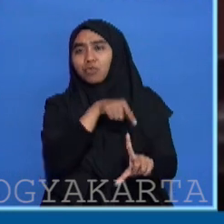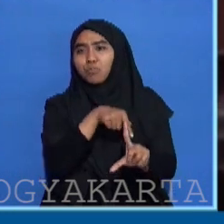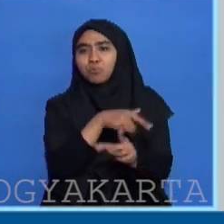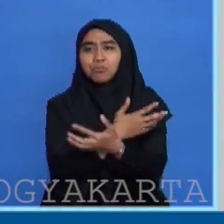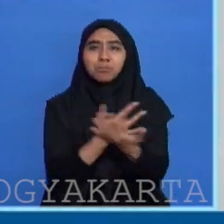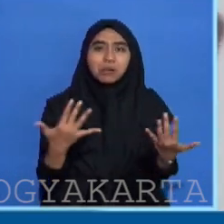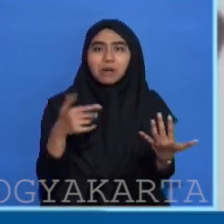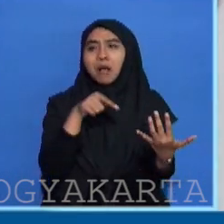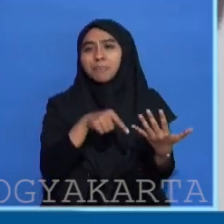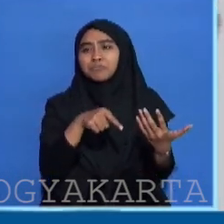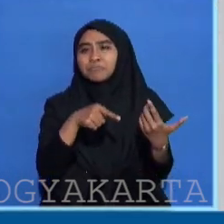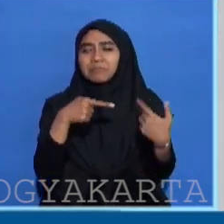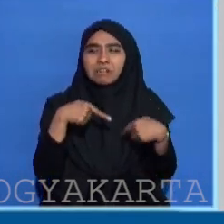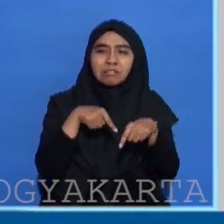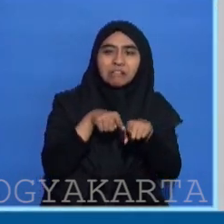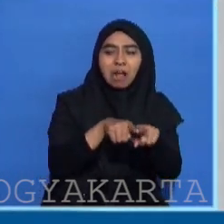tases